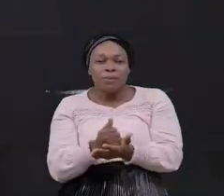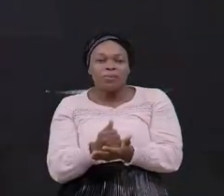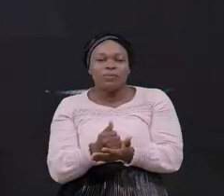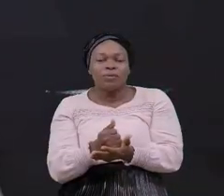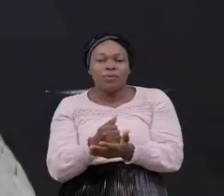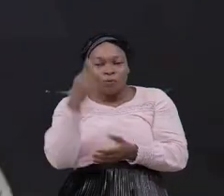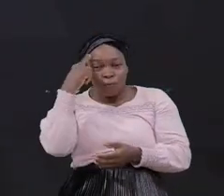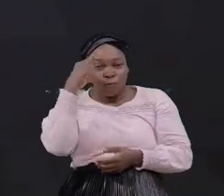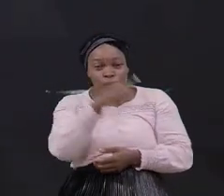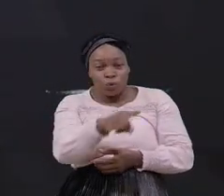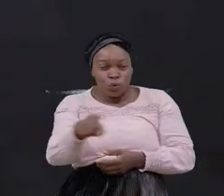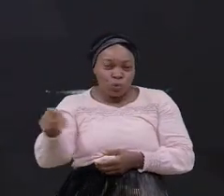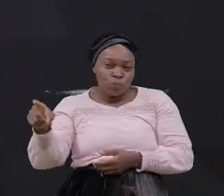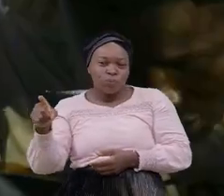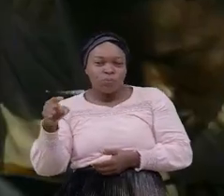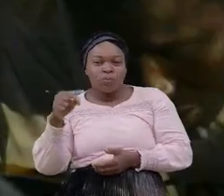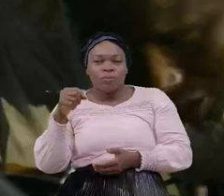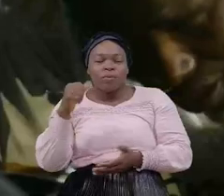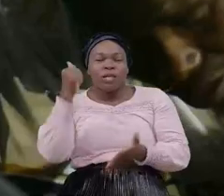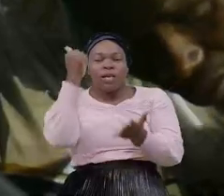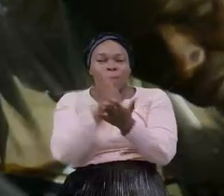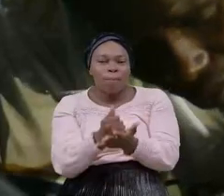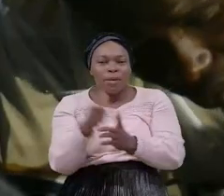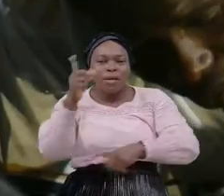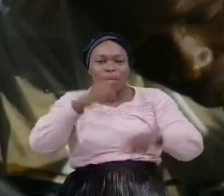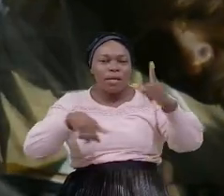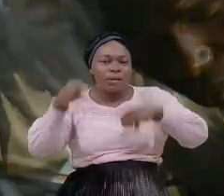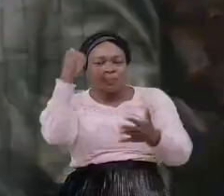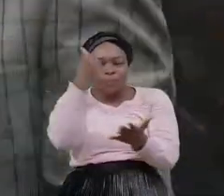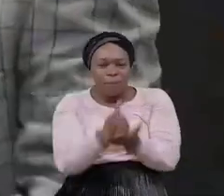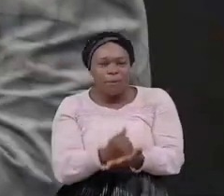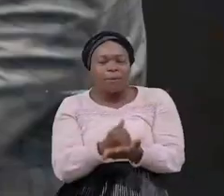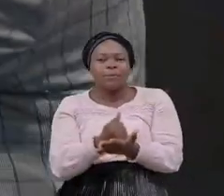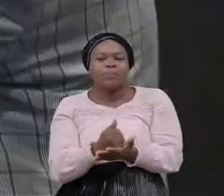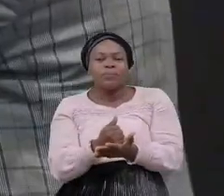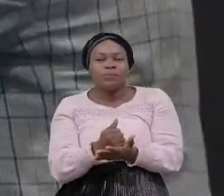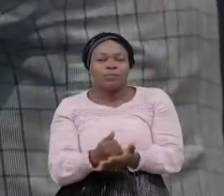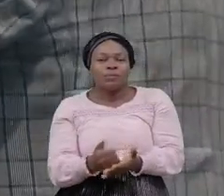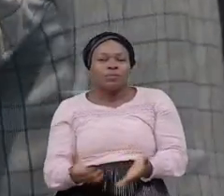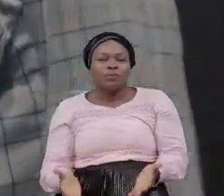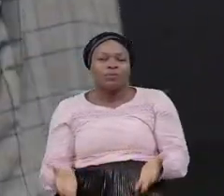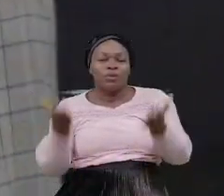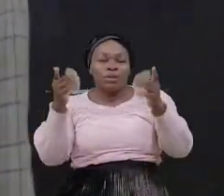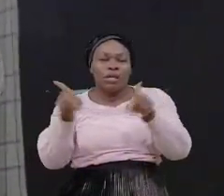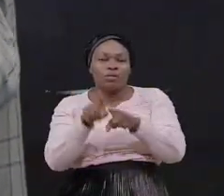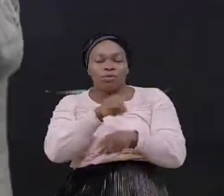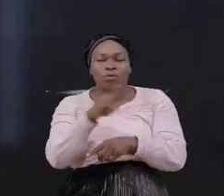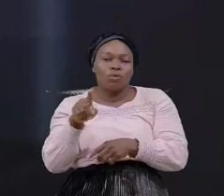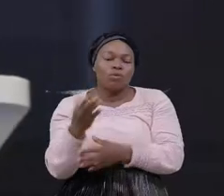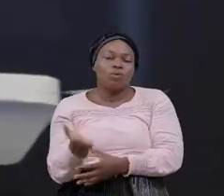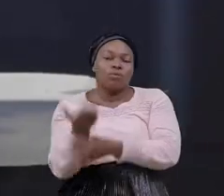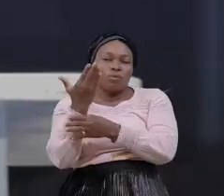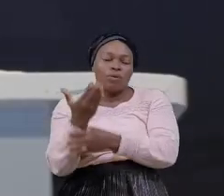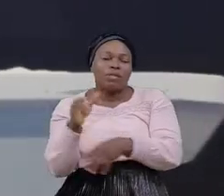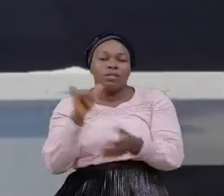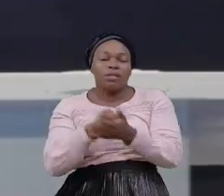Amen pour vous. Il faut dire Amen pour vous-même. Alors, si vous levez la main, tenez-vous debout. Vous